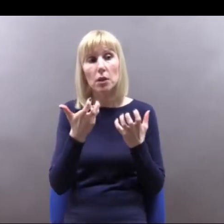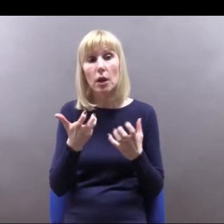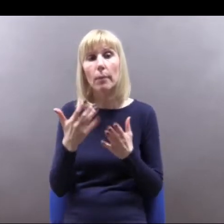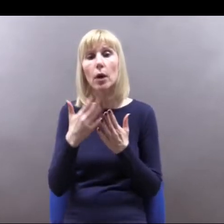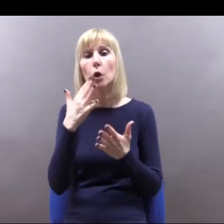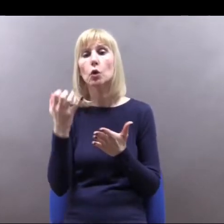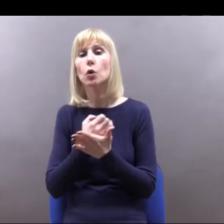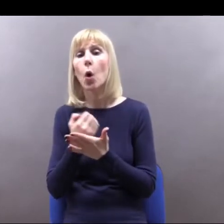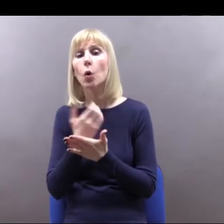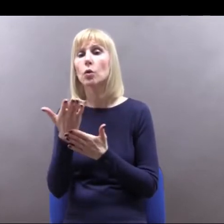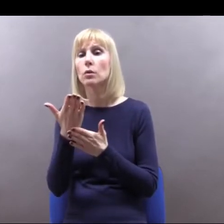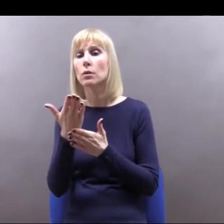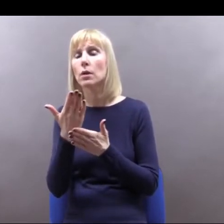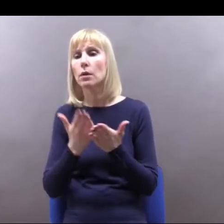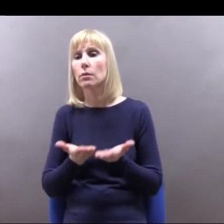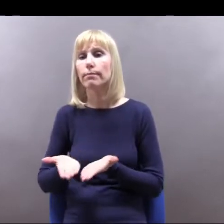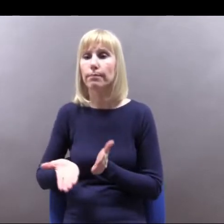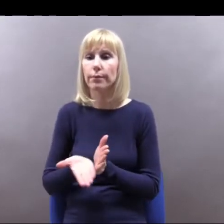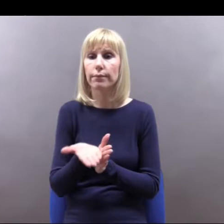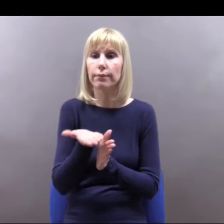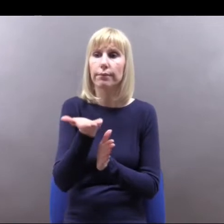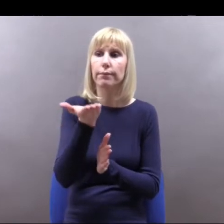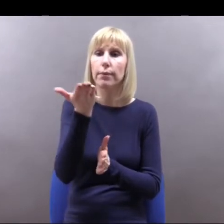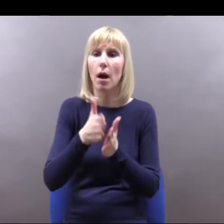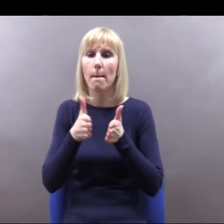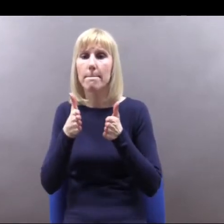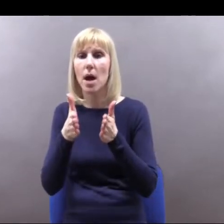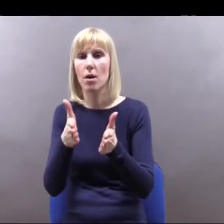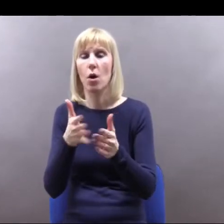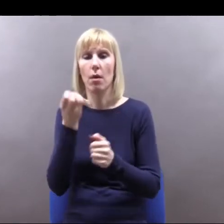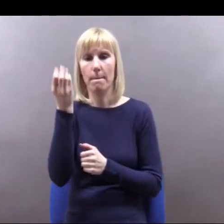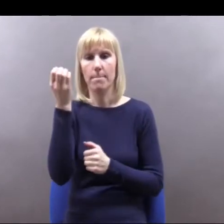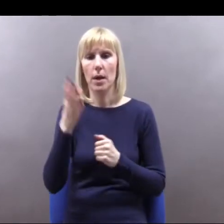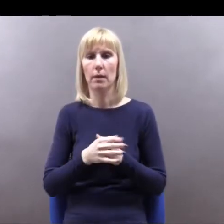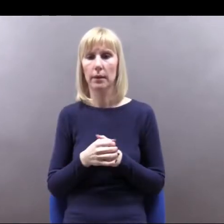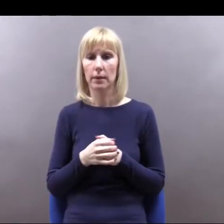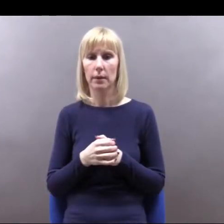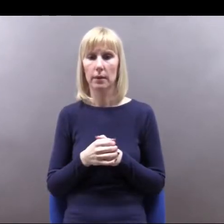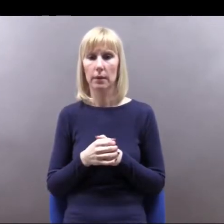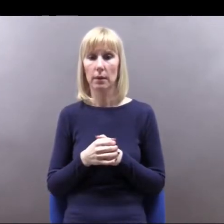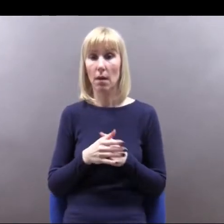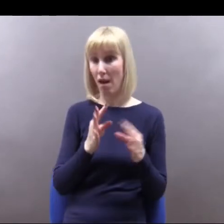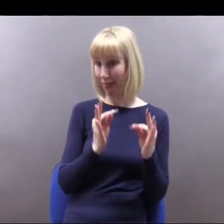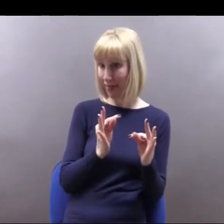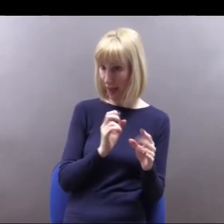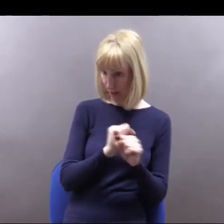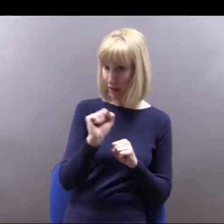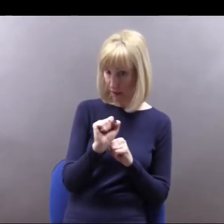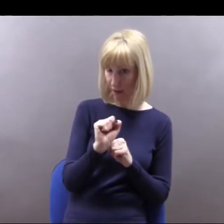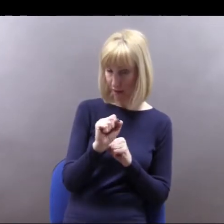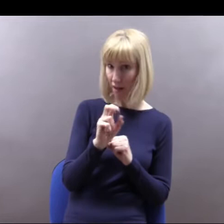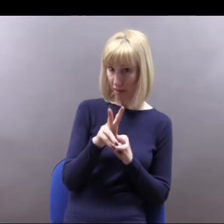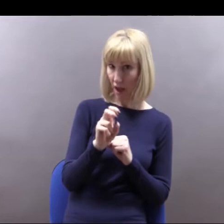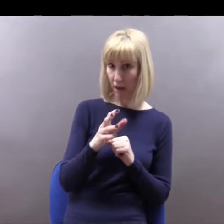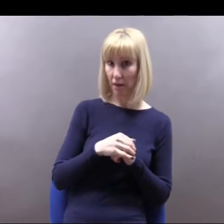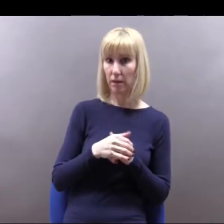z niepełnosprawnością. Chciałbym skorzystać z platformy i wjechać na peron. Tak. No.